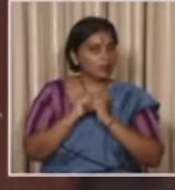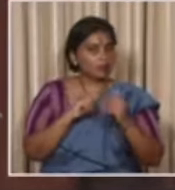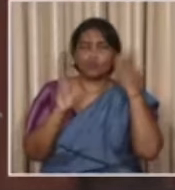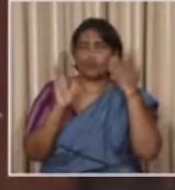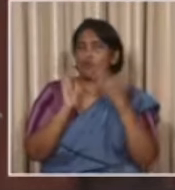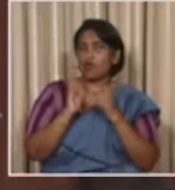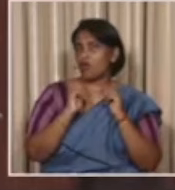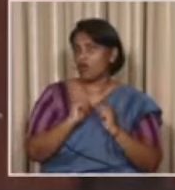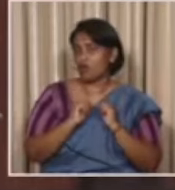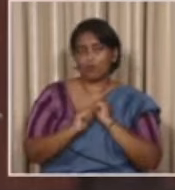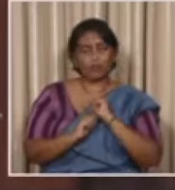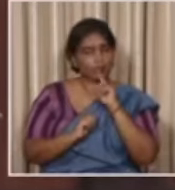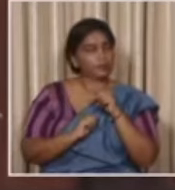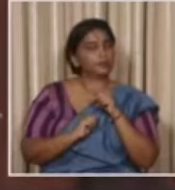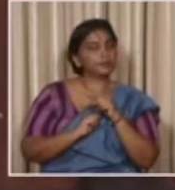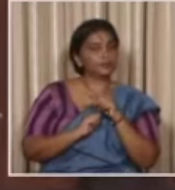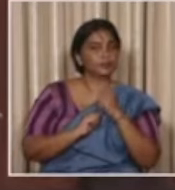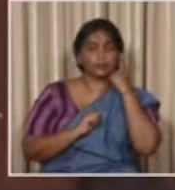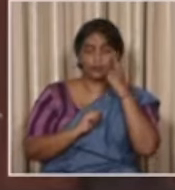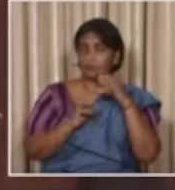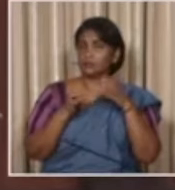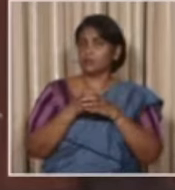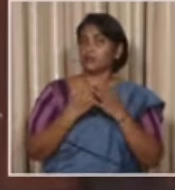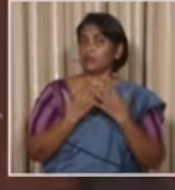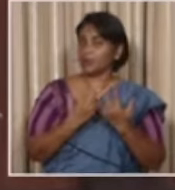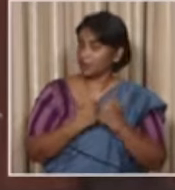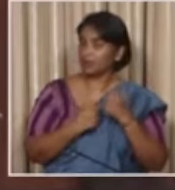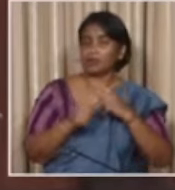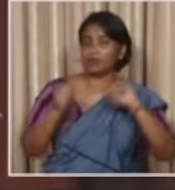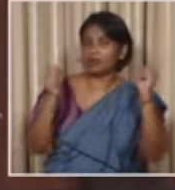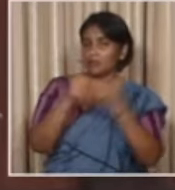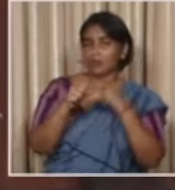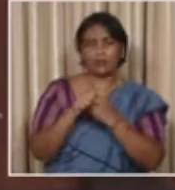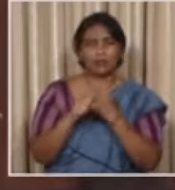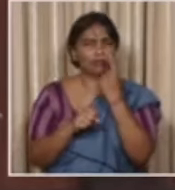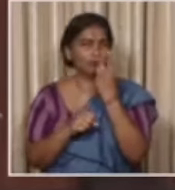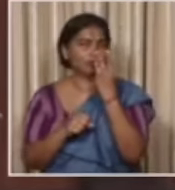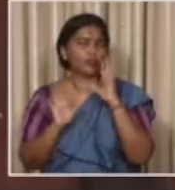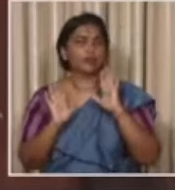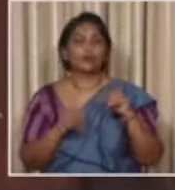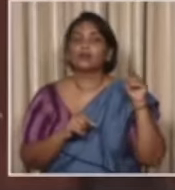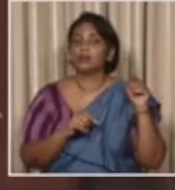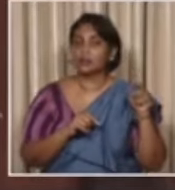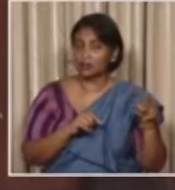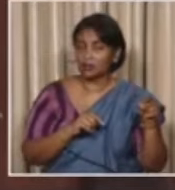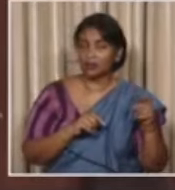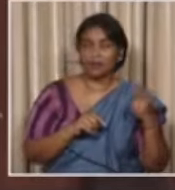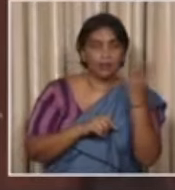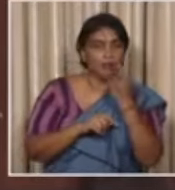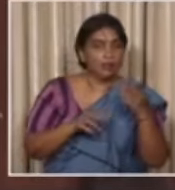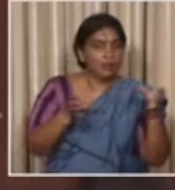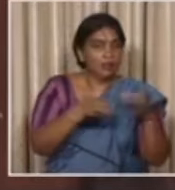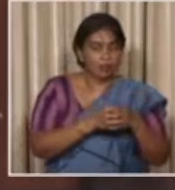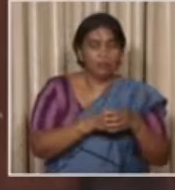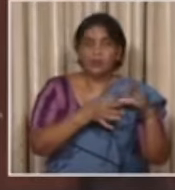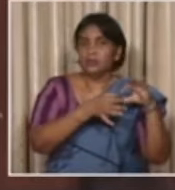සිදුුනේ කෙසේද කියලා කිව්වොත් එහෙම බුද්ධිආංශයට අවශ්‍ය මිනිමැරුම් දෙකක් තුනක් කරගෙන යන්න මේගොල්ලන් කරන මේ ට්‍රිපලි ප්ලටූන් එකට